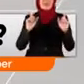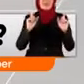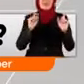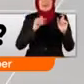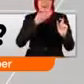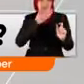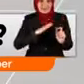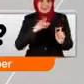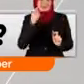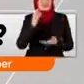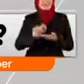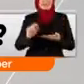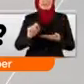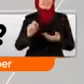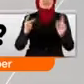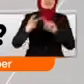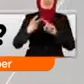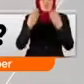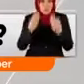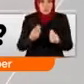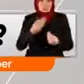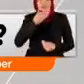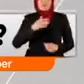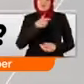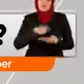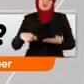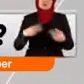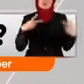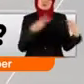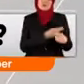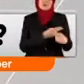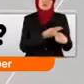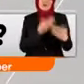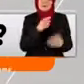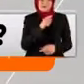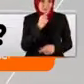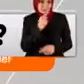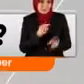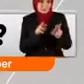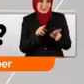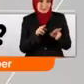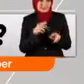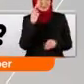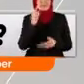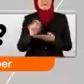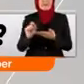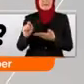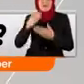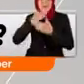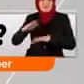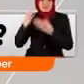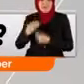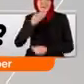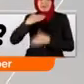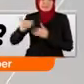memuru olursa yine maaşı kesiliyor yani emekli maaşı kesiliyor Ama sizin söylediğiniz gibi devlet memurluğundan emekli olmuş Emekli